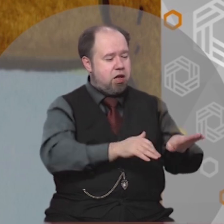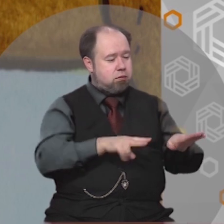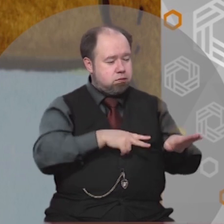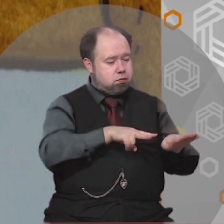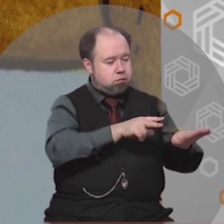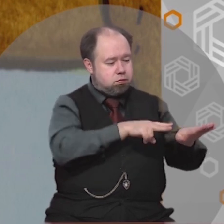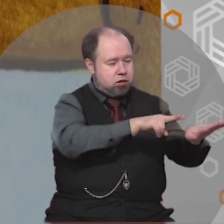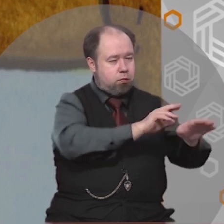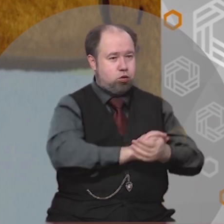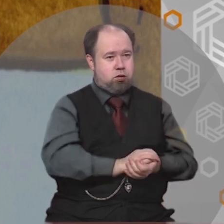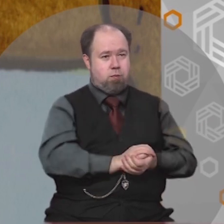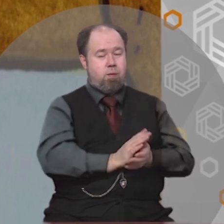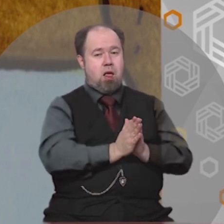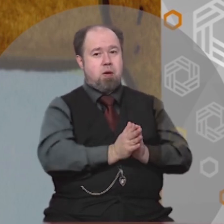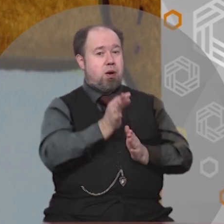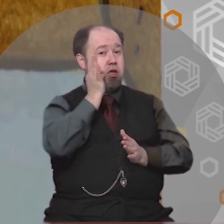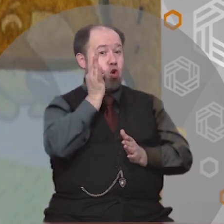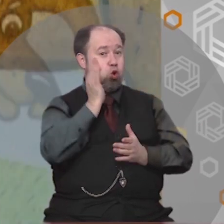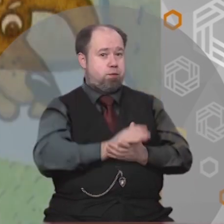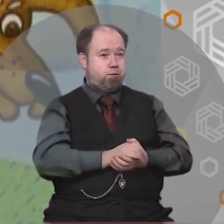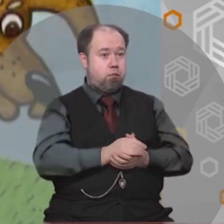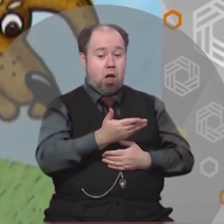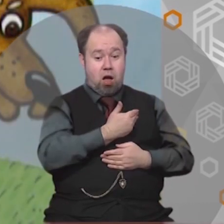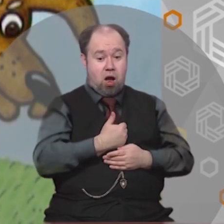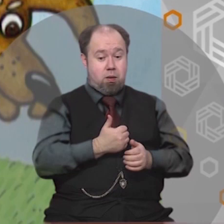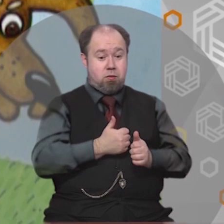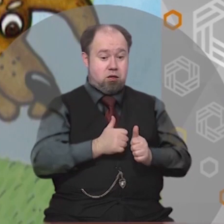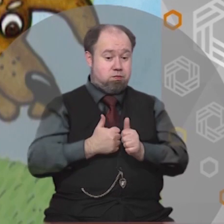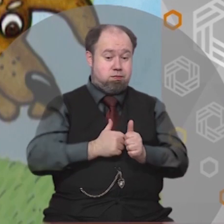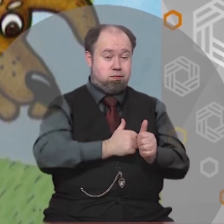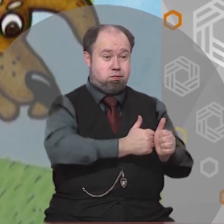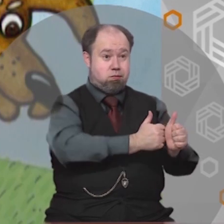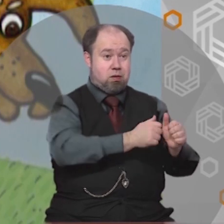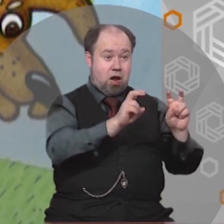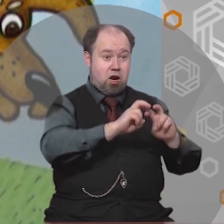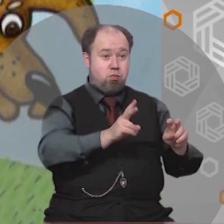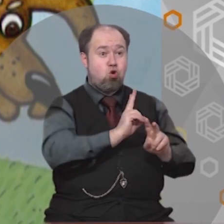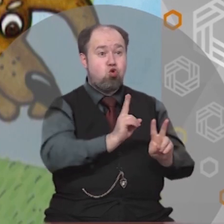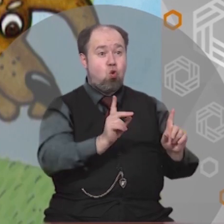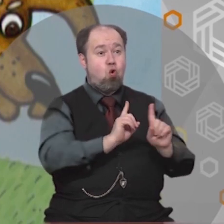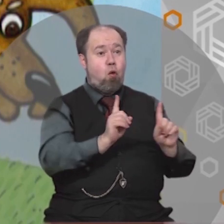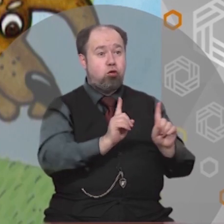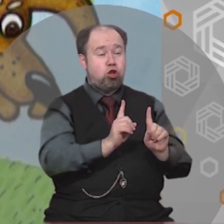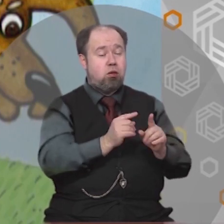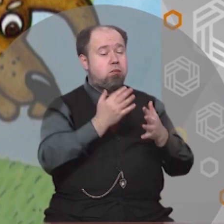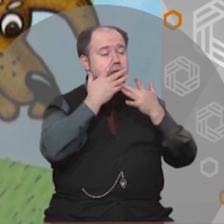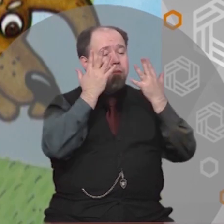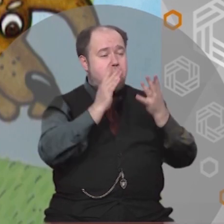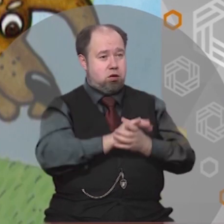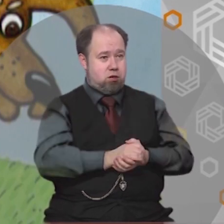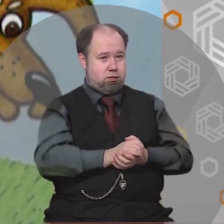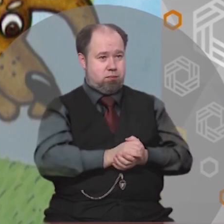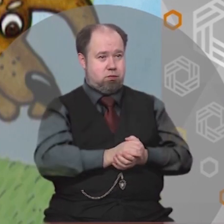упусти. Мяу!» – попросил кот. «А мы уж сами разберемся, кто чем